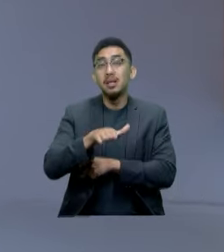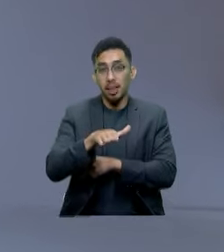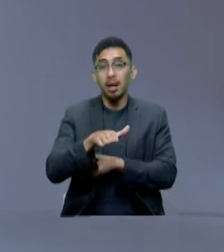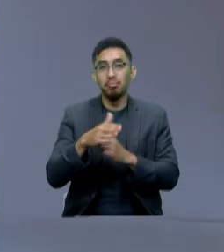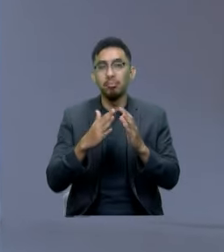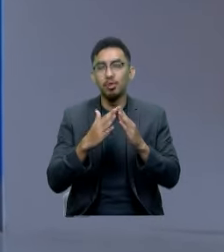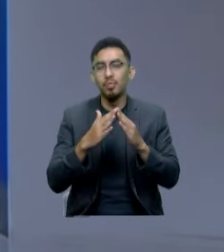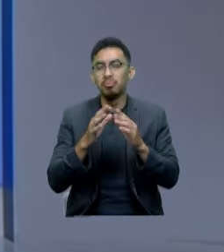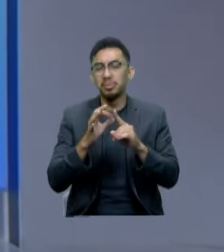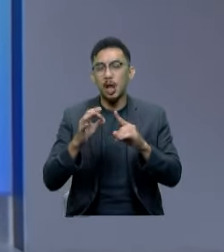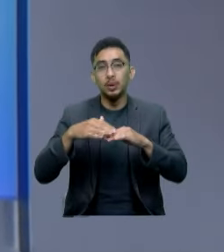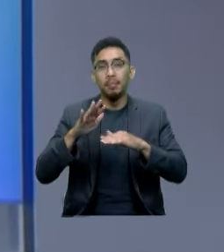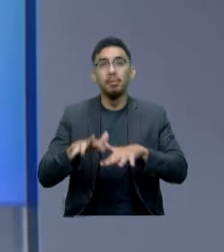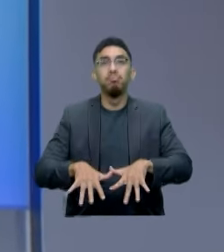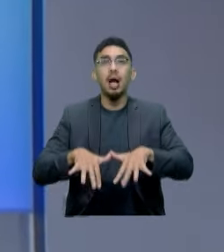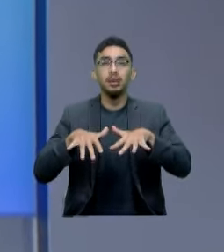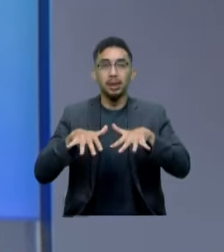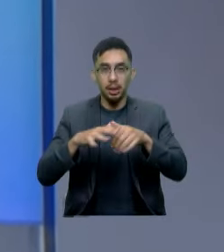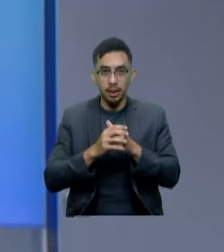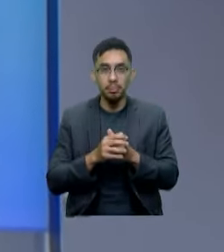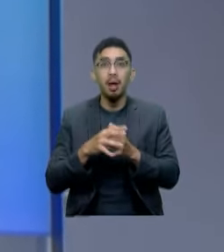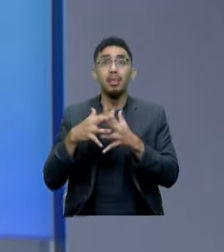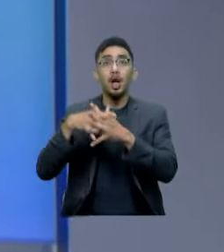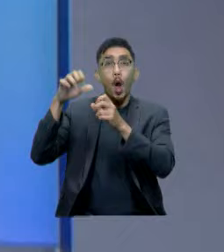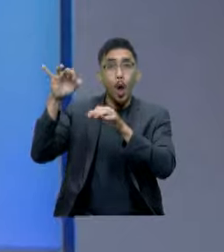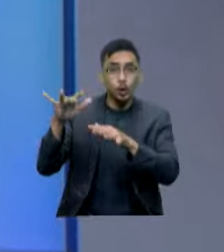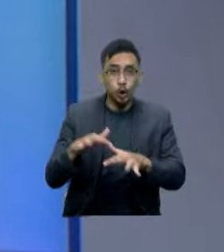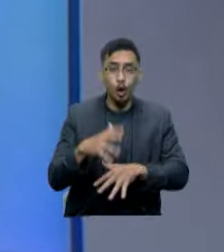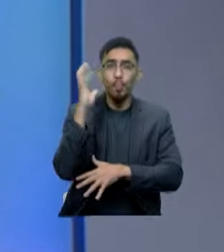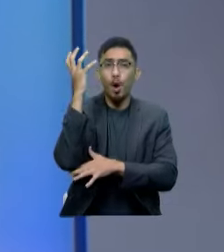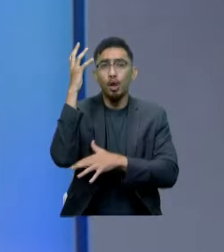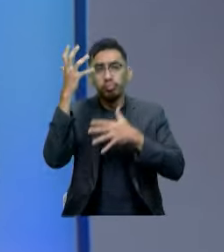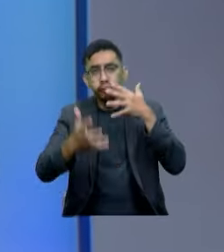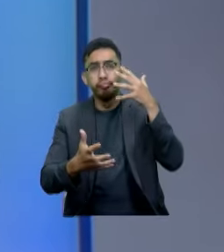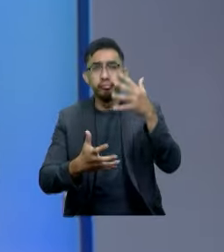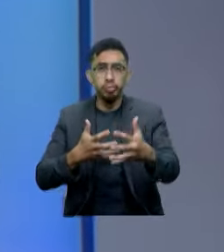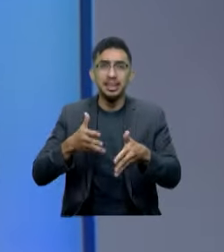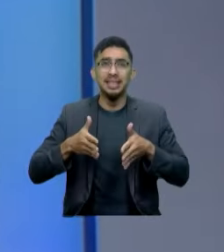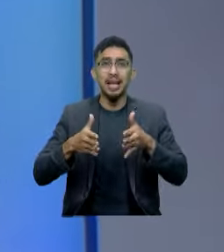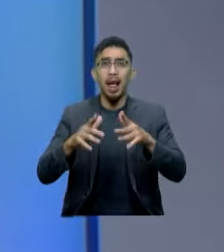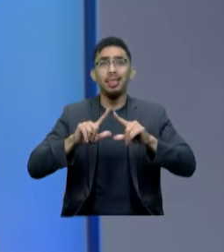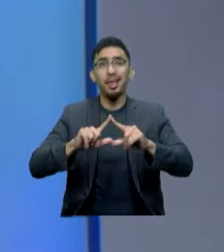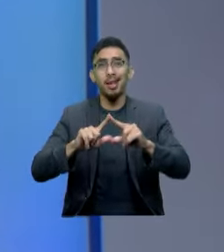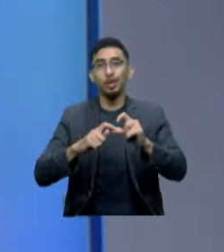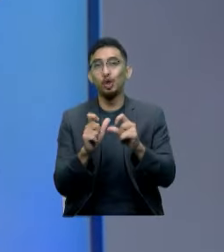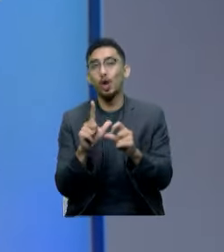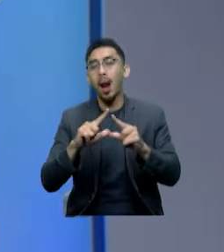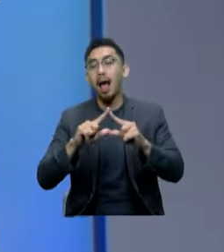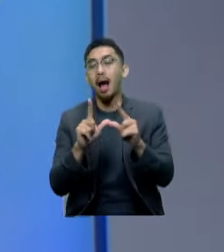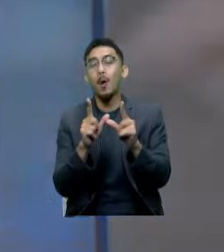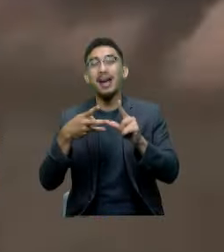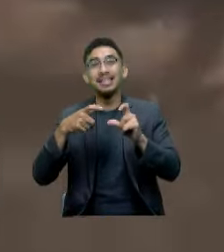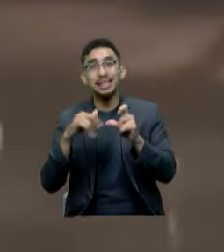rumah. Sejumlah lokasi mengalami longsor dan pohon tumbang menumpuhkan jalan Trans Sulawesi Nrekang Toraja.